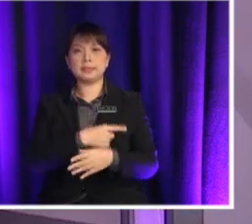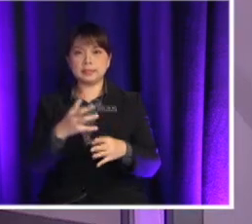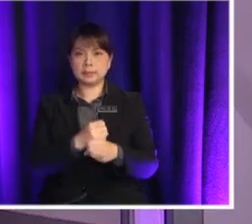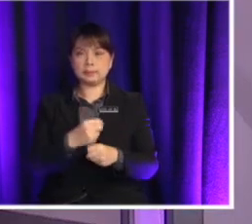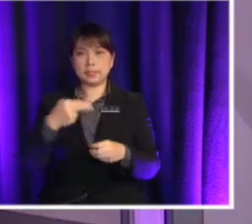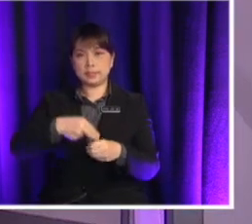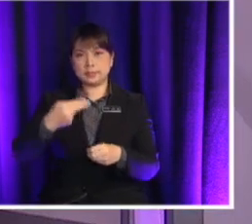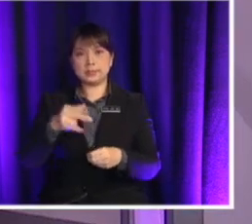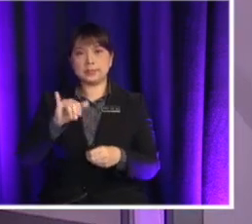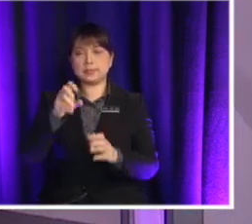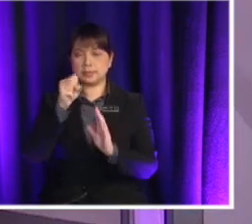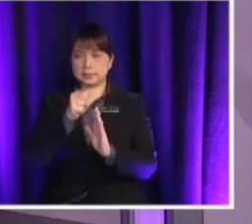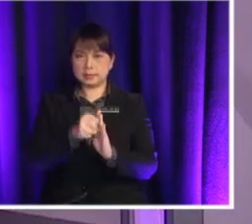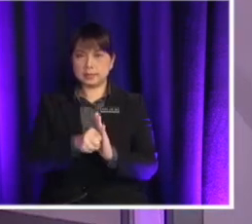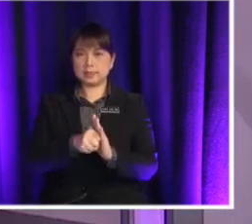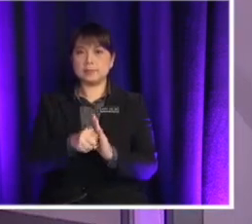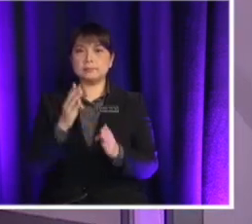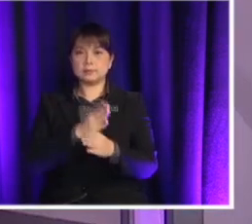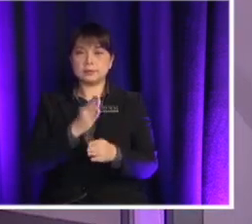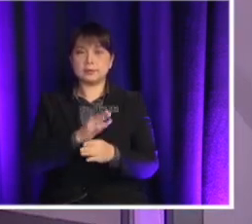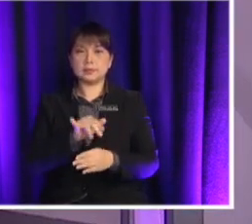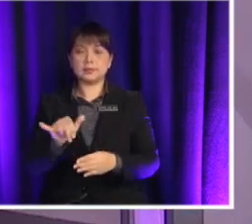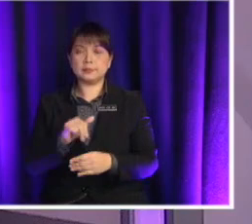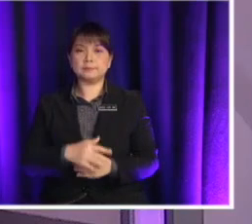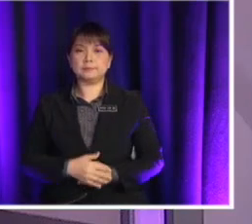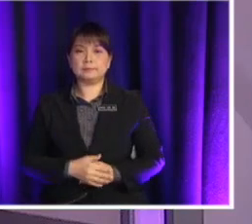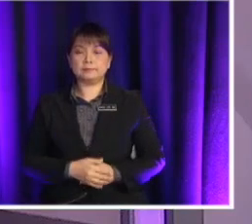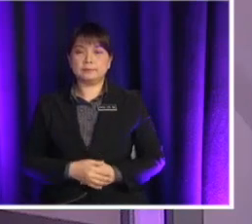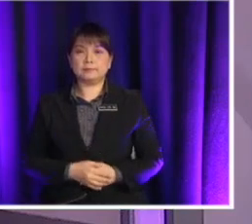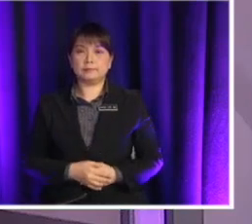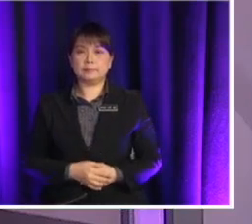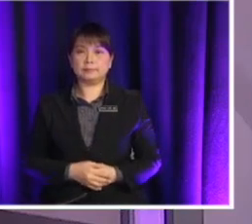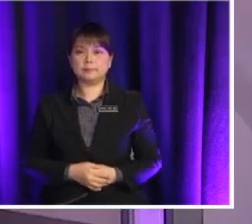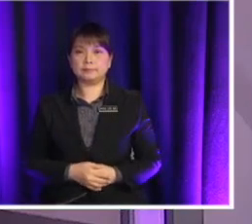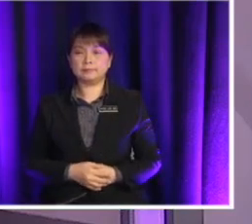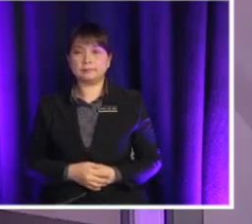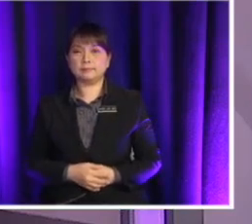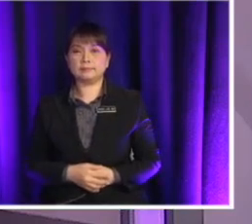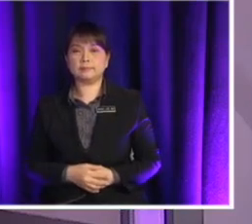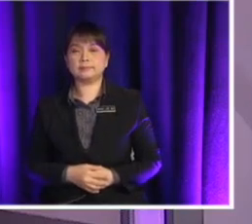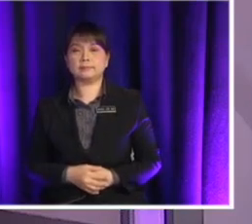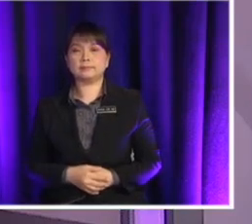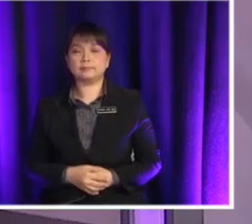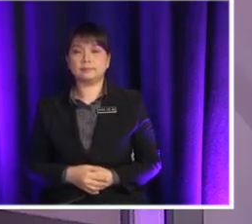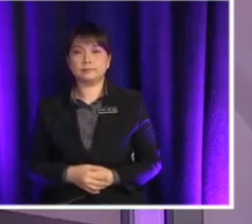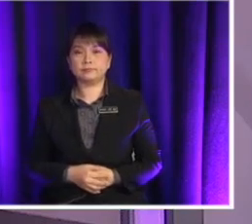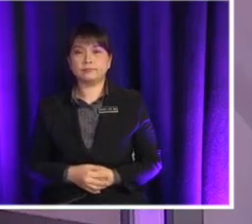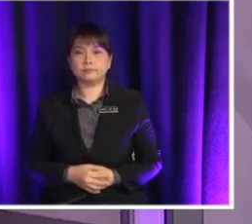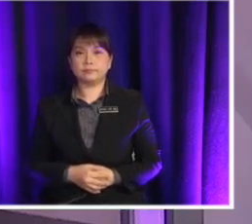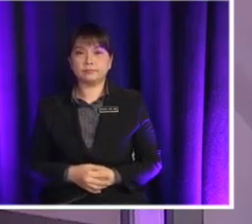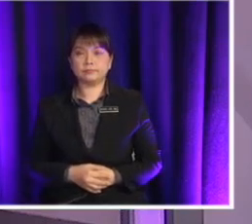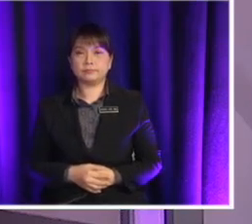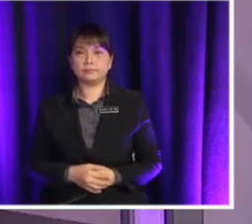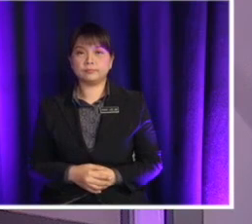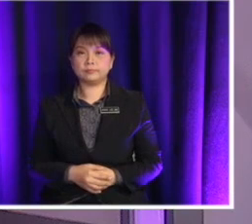hasilnya sepatutnya kefungsian lita tu begitu sepatutnya. Okey, dan di samping tu kita